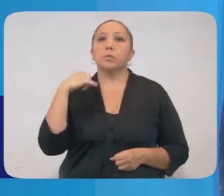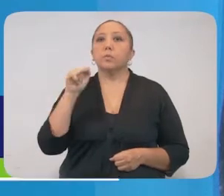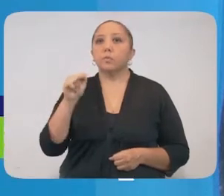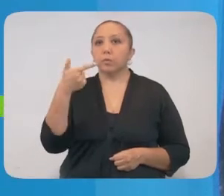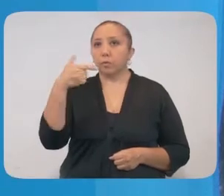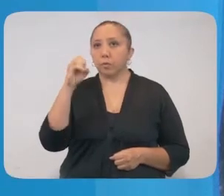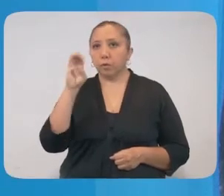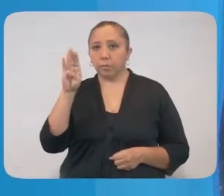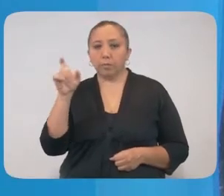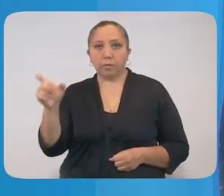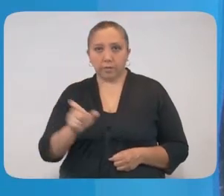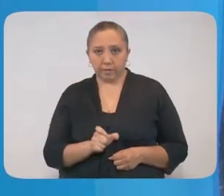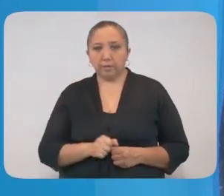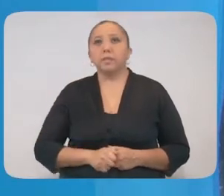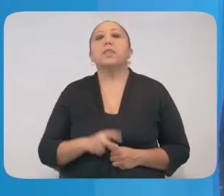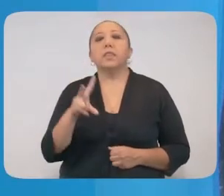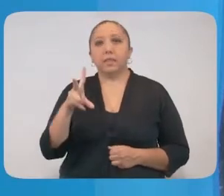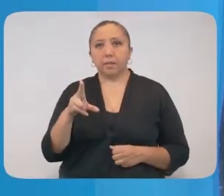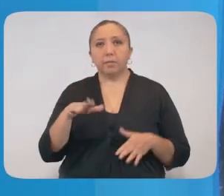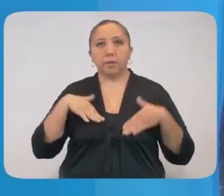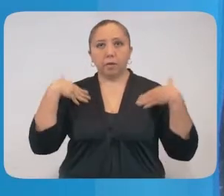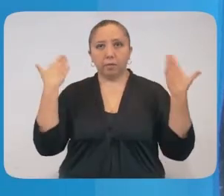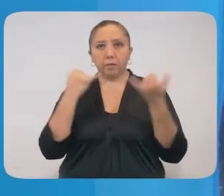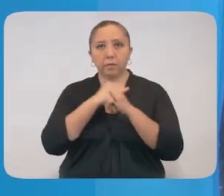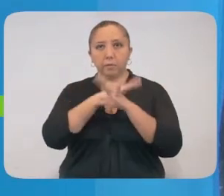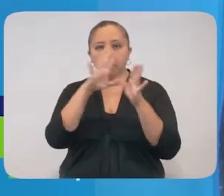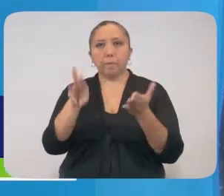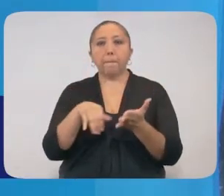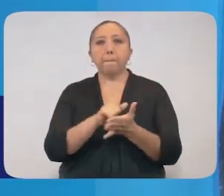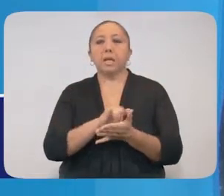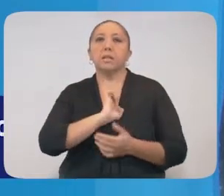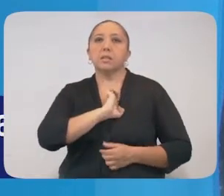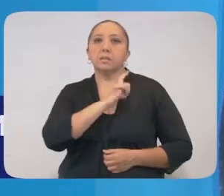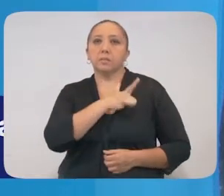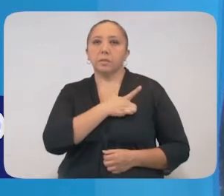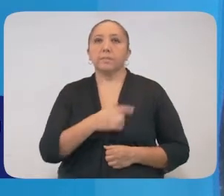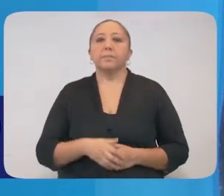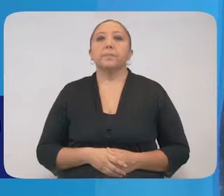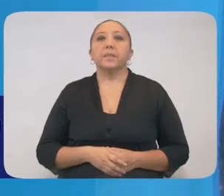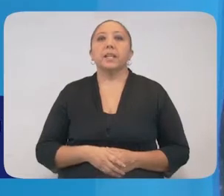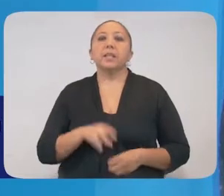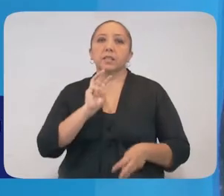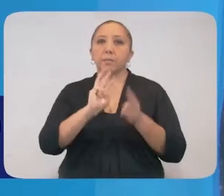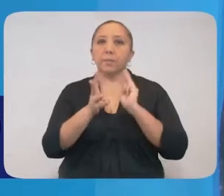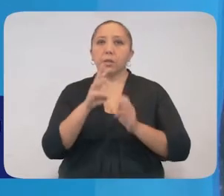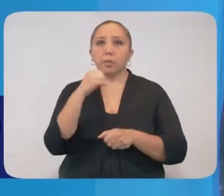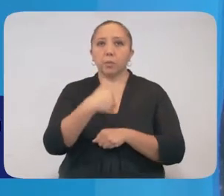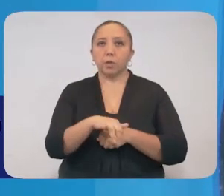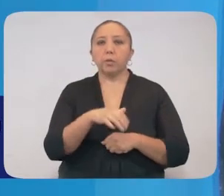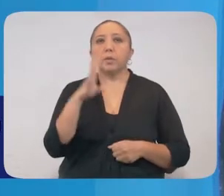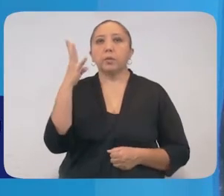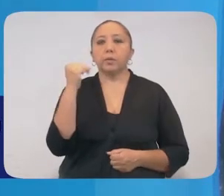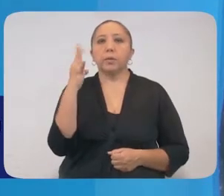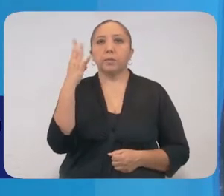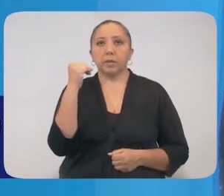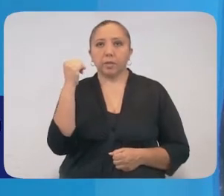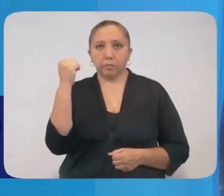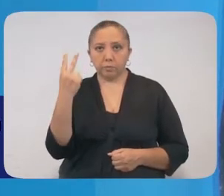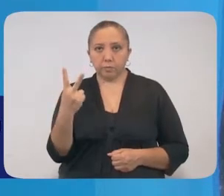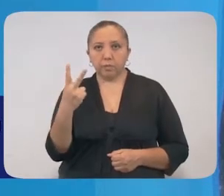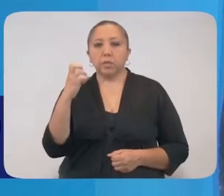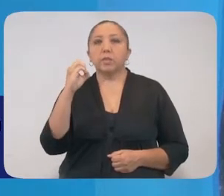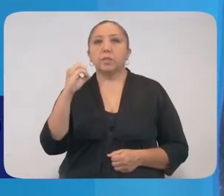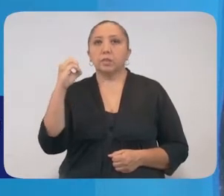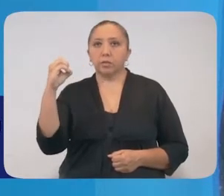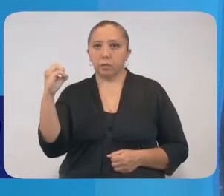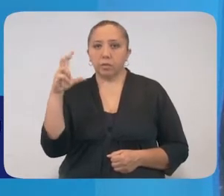antio sistema Android y te Apple. Katik timaco. Y an saben si le yo colobe. Hebishmaco chija. Kolelo yon chahan, mako helanu pastalil, mak